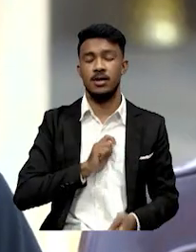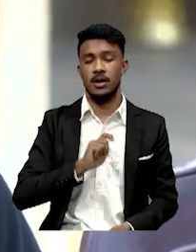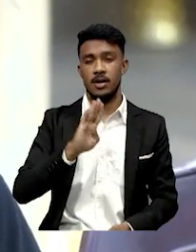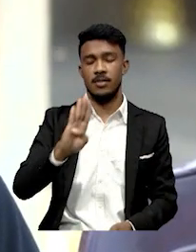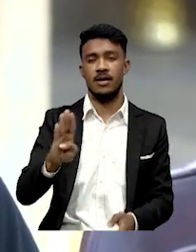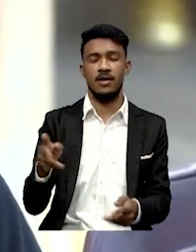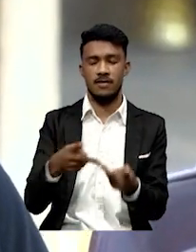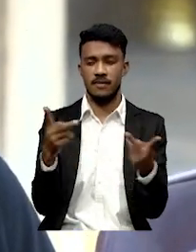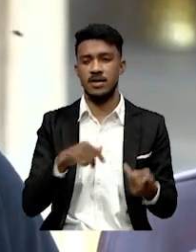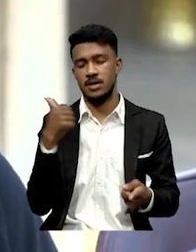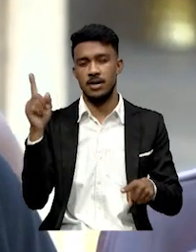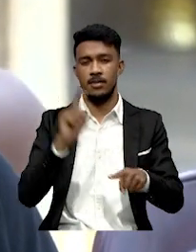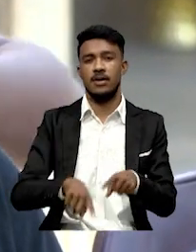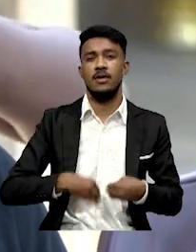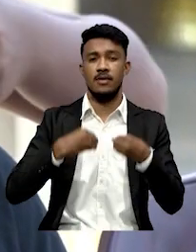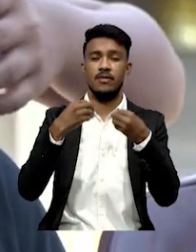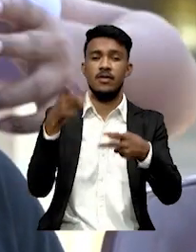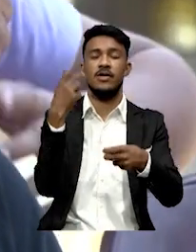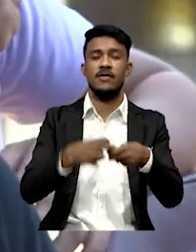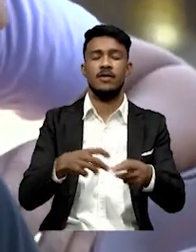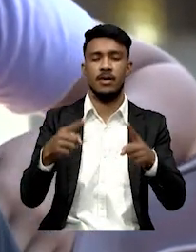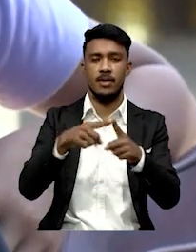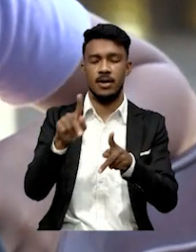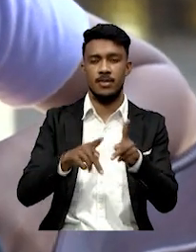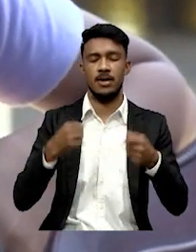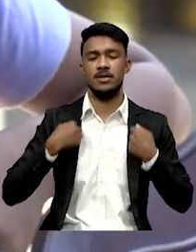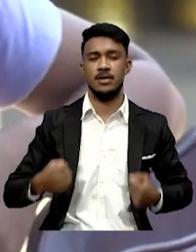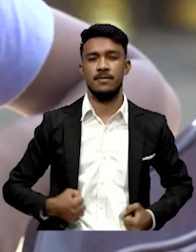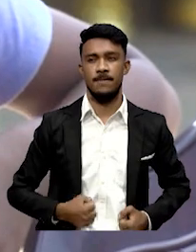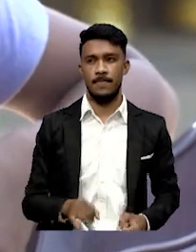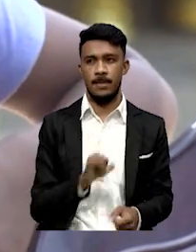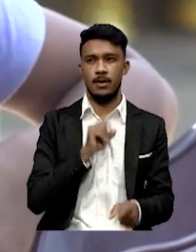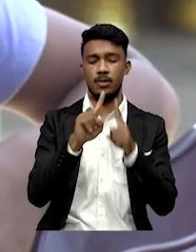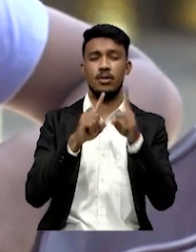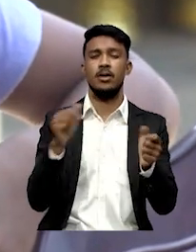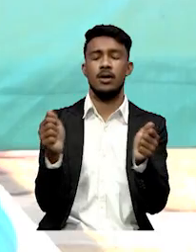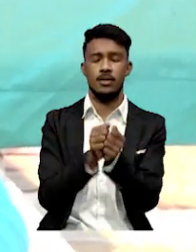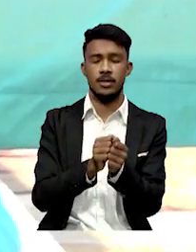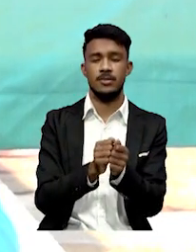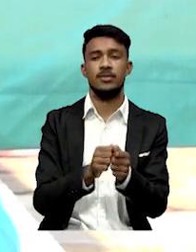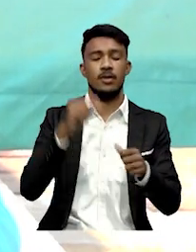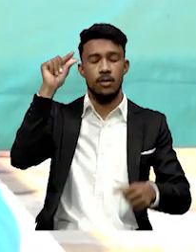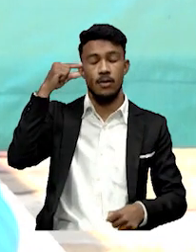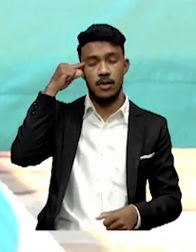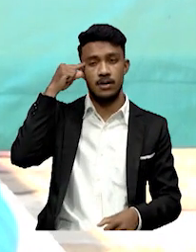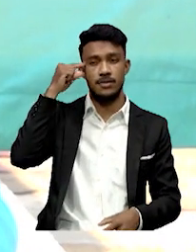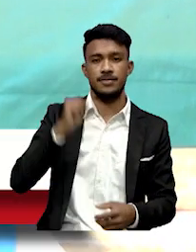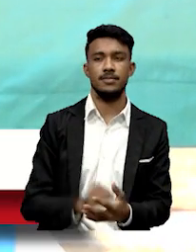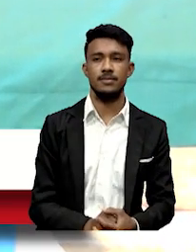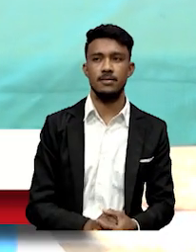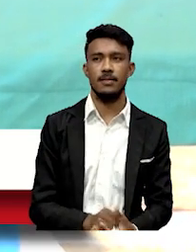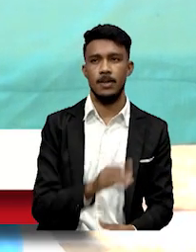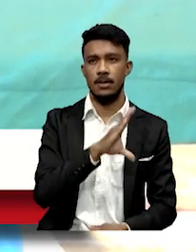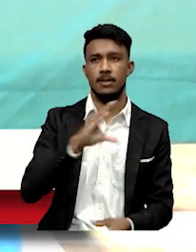labele foi impacto ba comunidades nia saúde. Ao se colia macas, ao governo e